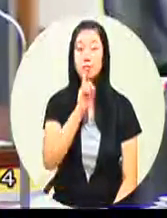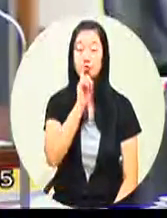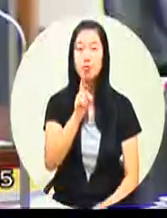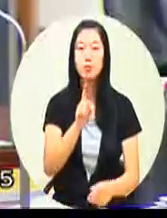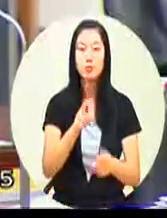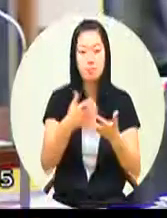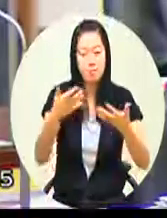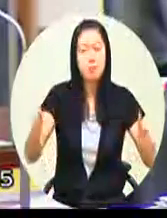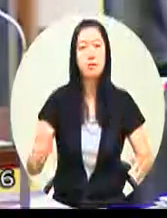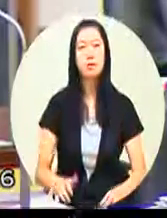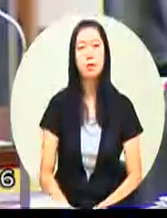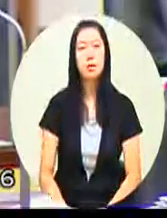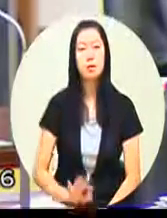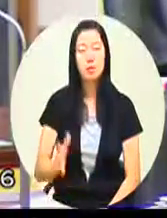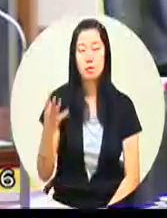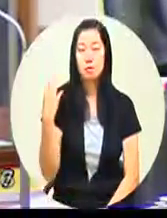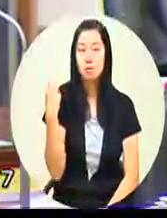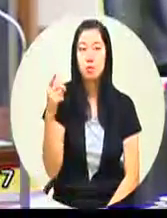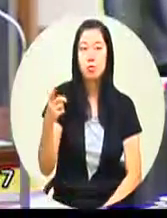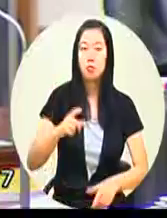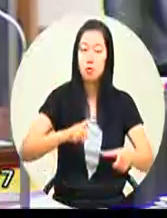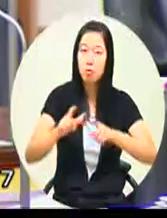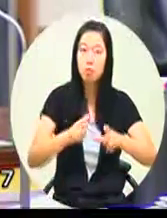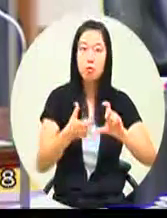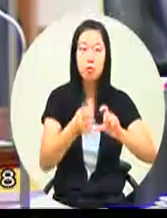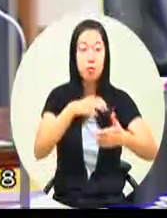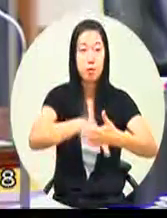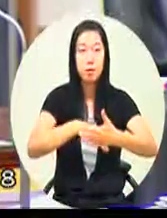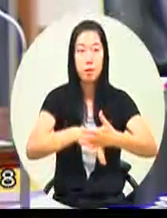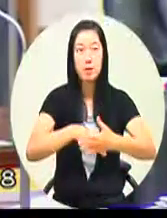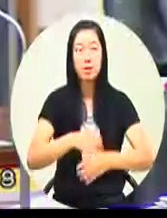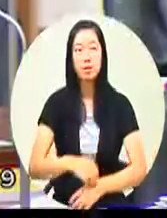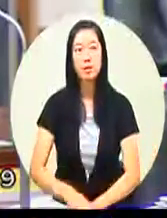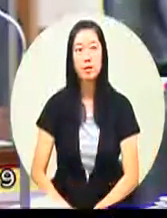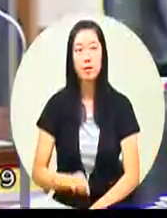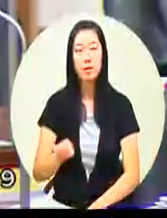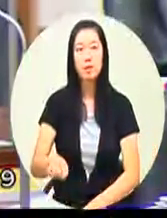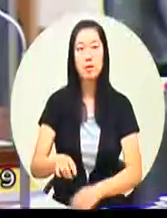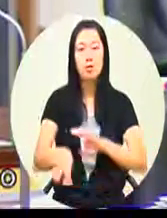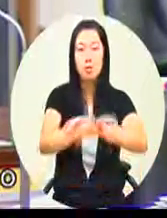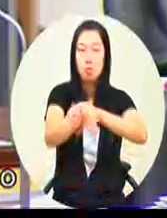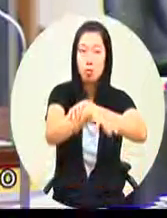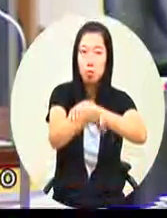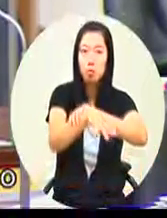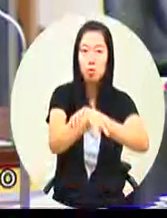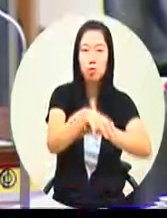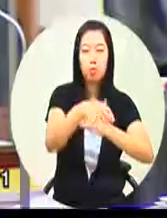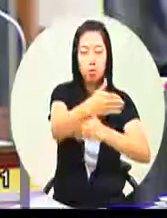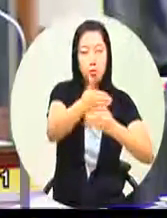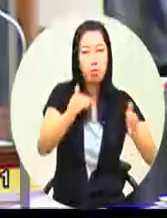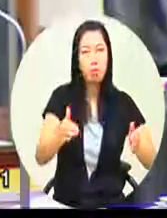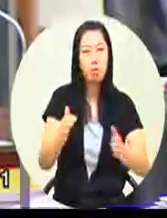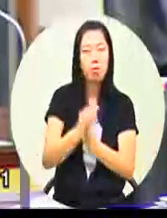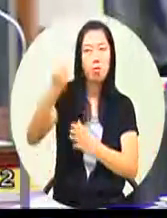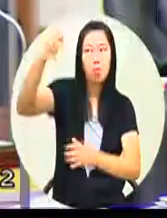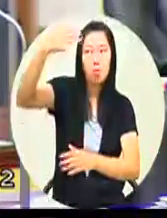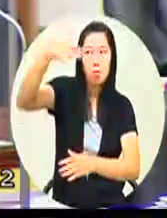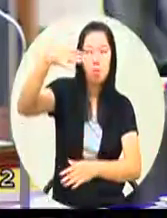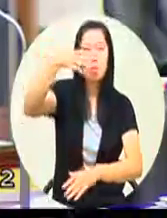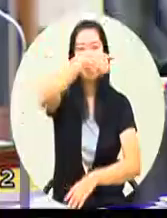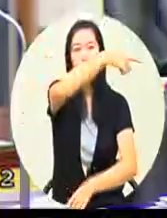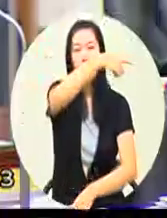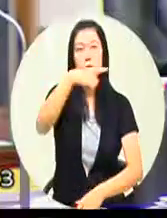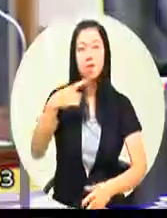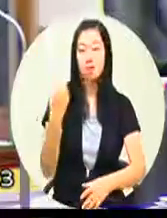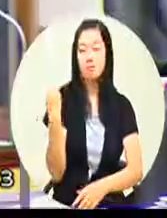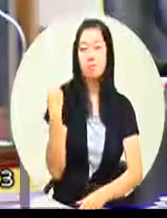多了哈、哦，在旧有的园区里面呢、啊、哈、哦，虽然空间采光还有设备没有像新的园区那么好。